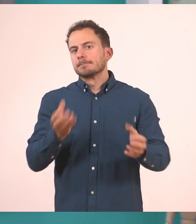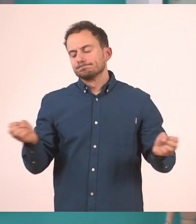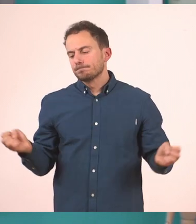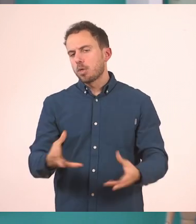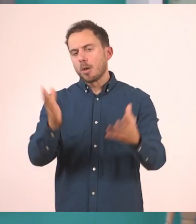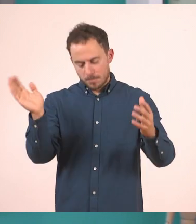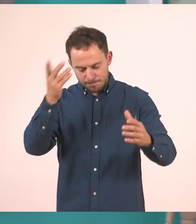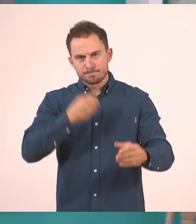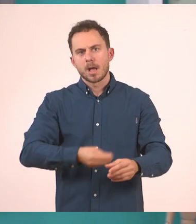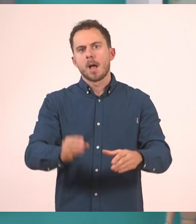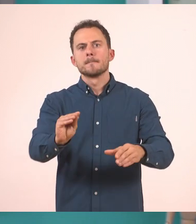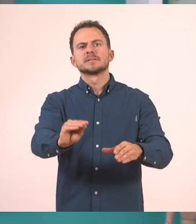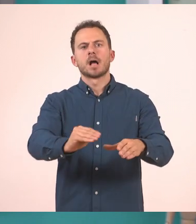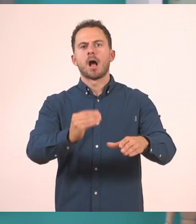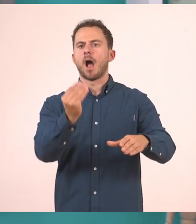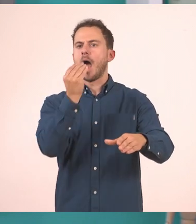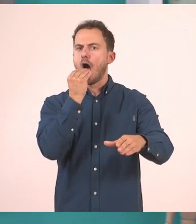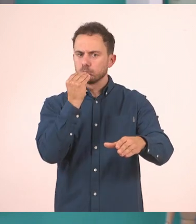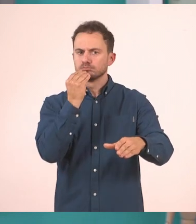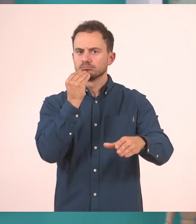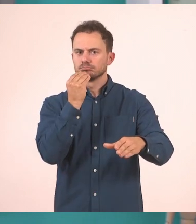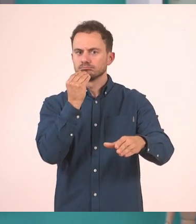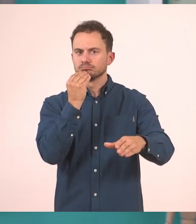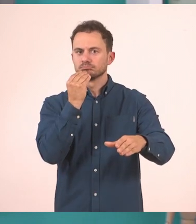πίτσα. Το βλέπετε.